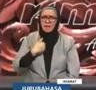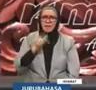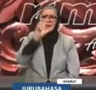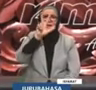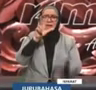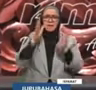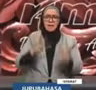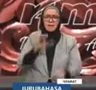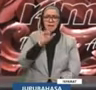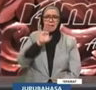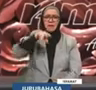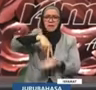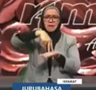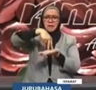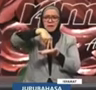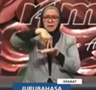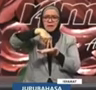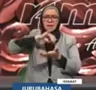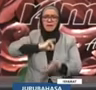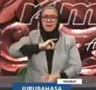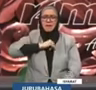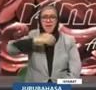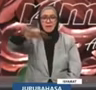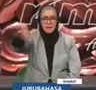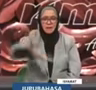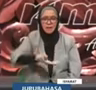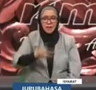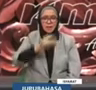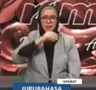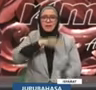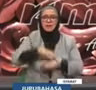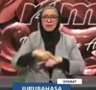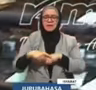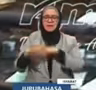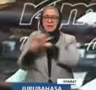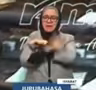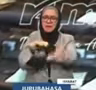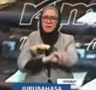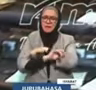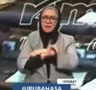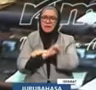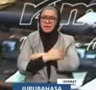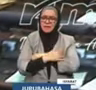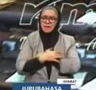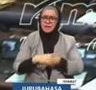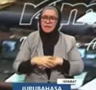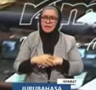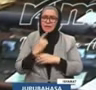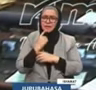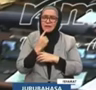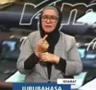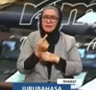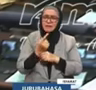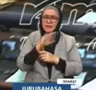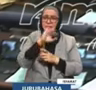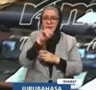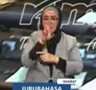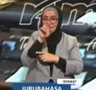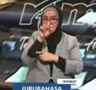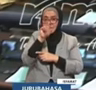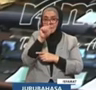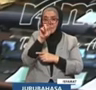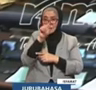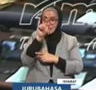saya jemput yang berformat jalan tut masih Assalamualaikum warahmatullahi